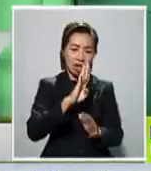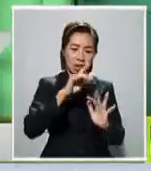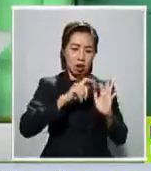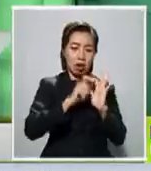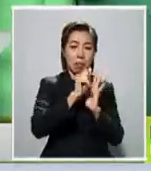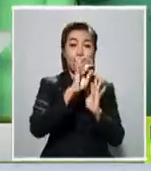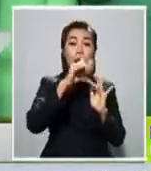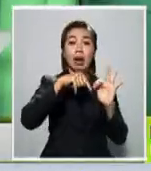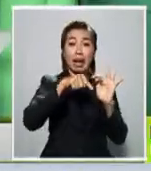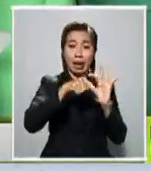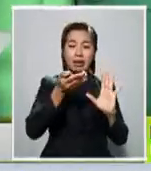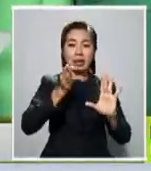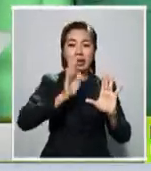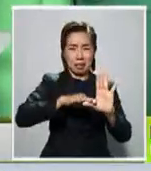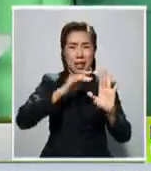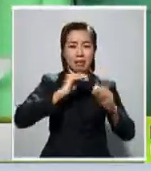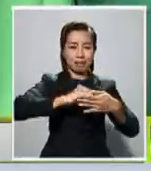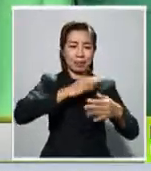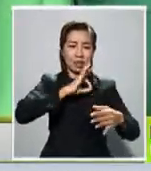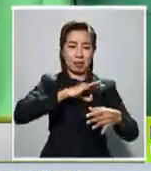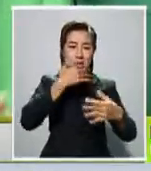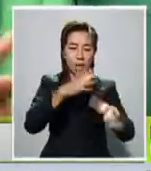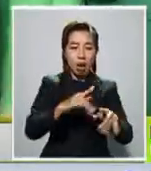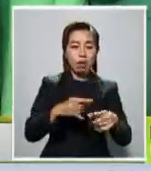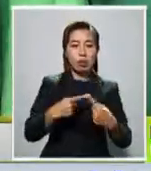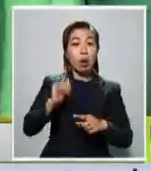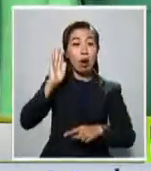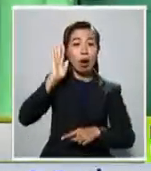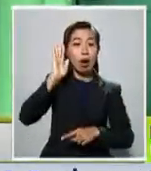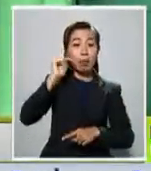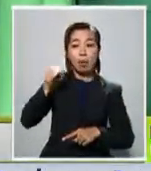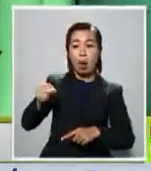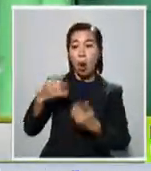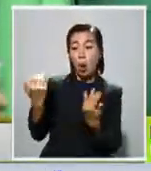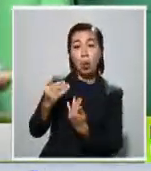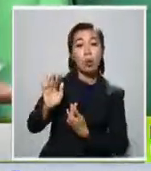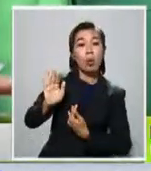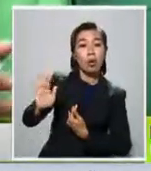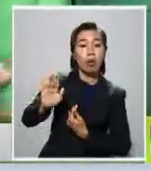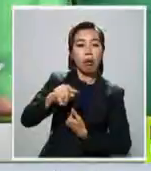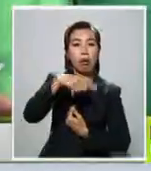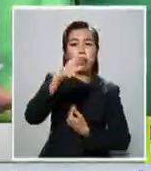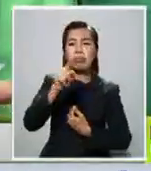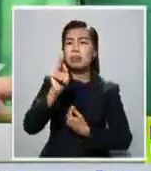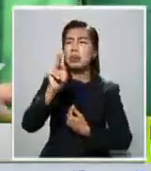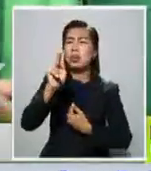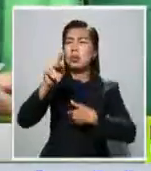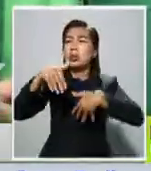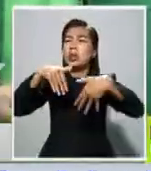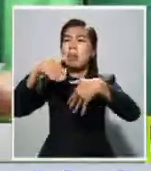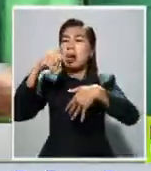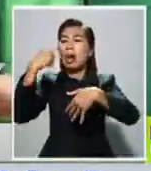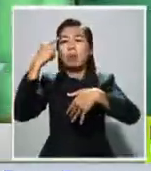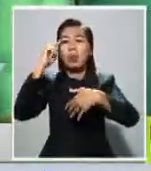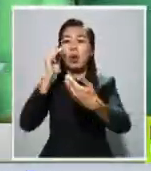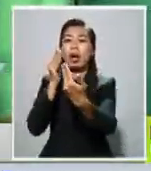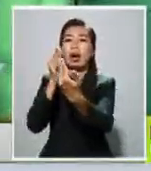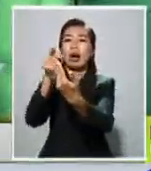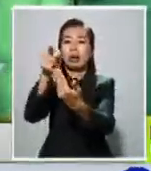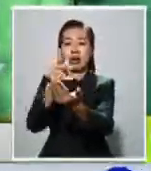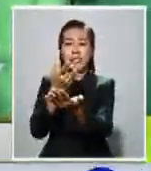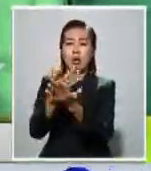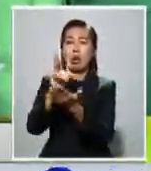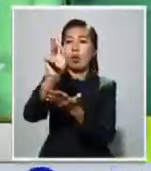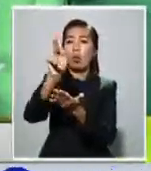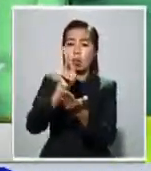ะครับก็คุณสุปานีเนี่ยไปเป็นหนี้นอกระบบก็ไปกู้จากชาวบ้านนะครับแถวนี้นะครับผ่อนเป็นร